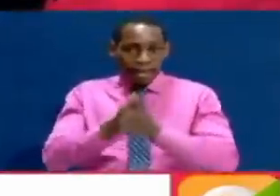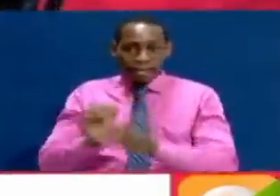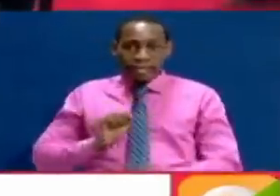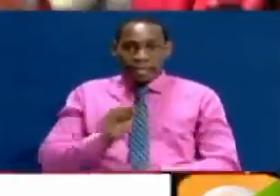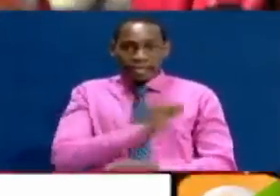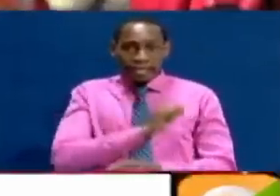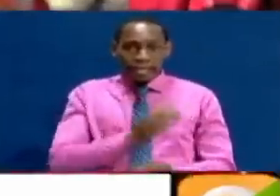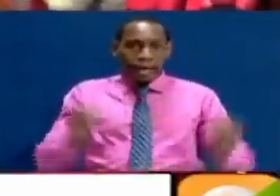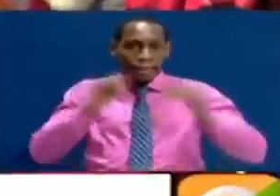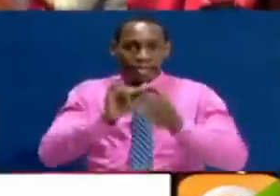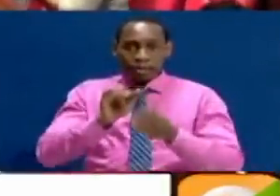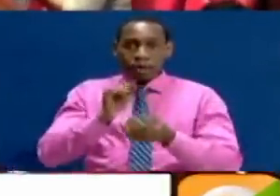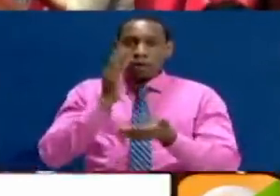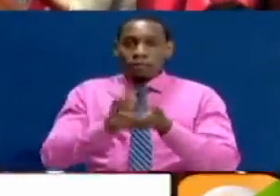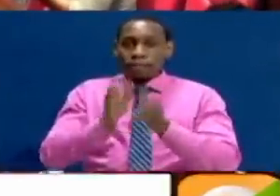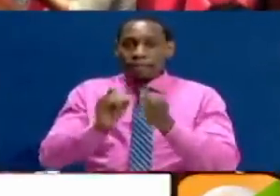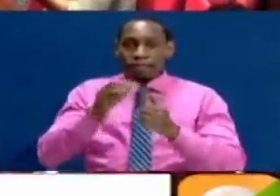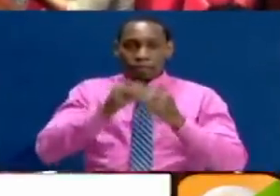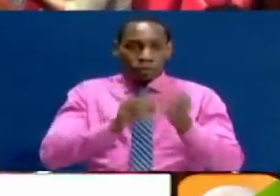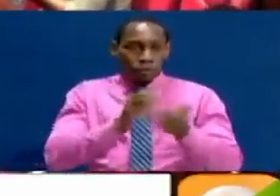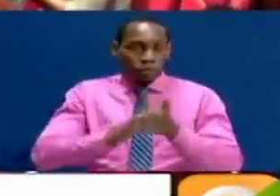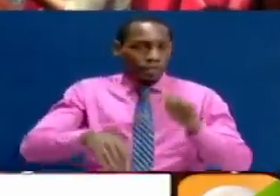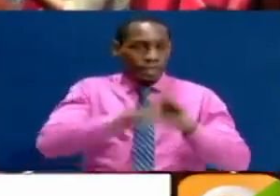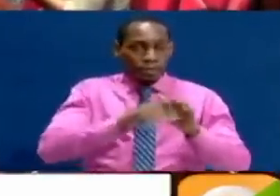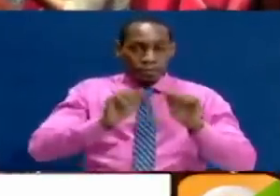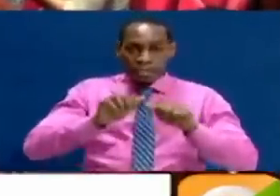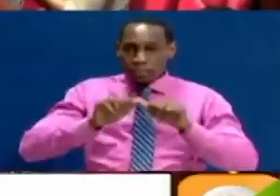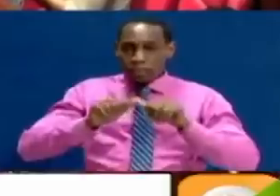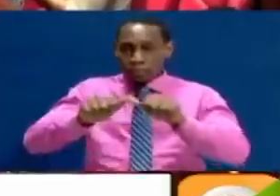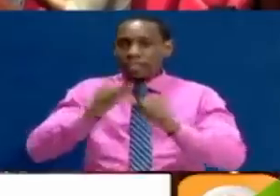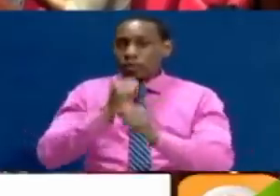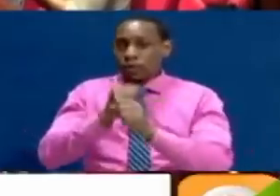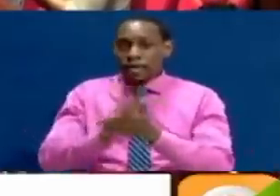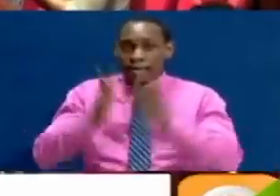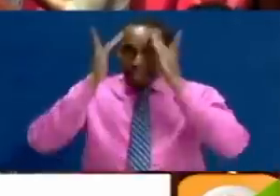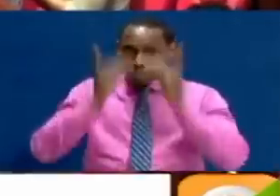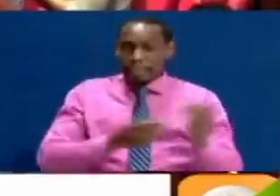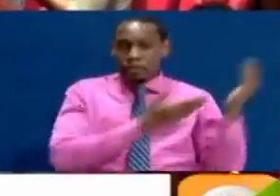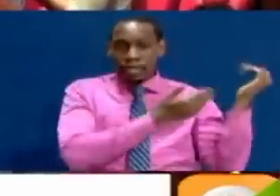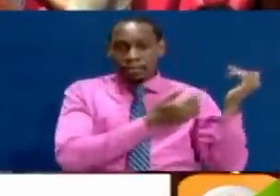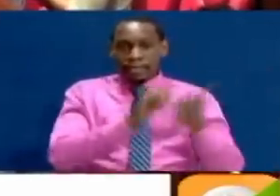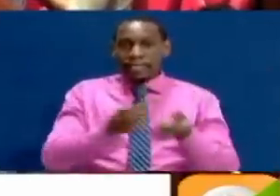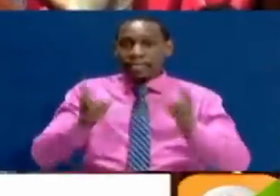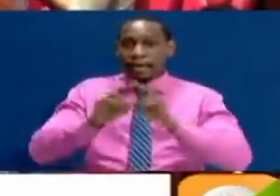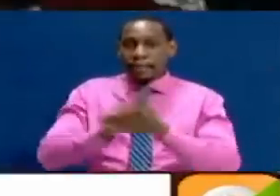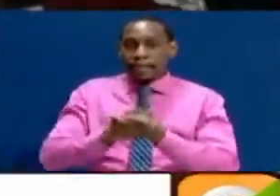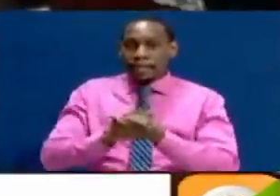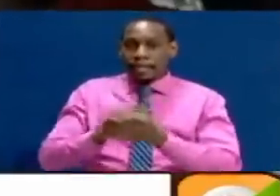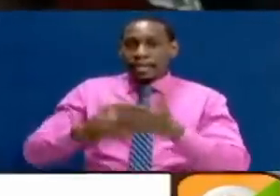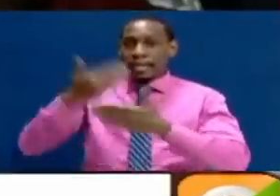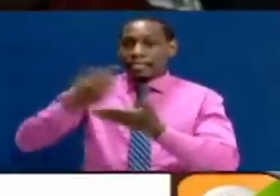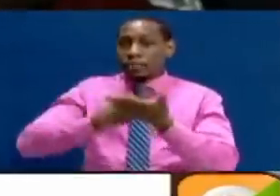cha maseneta kubaini iwapo Sonko atapigwa teke au atasalia ofisini. Uamuzi huo kitarajiwa kufanyika kufikia mwishoni